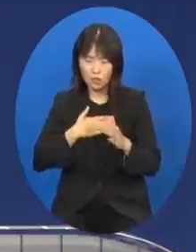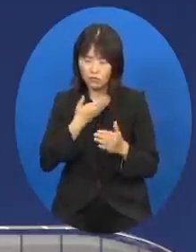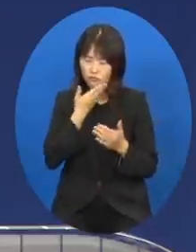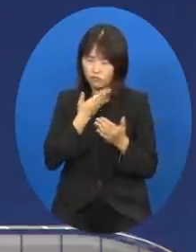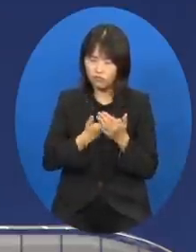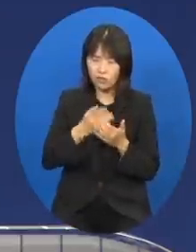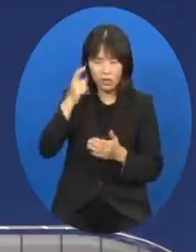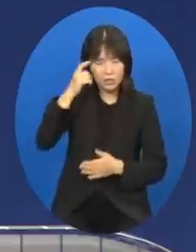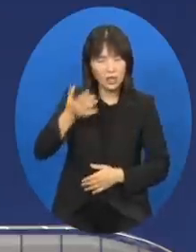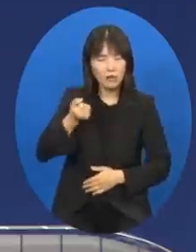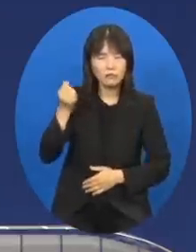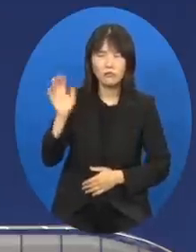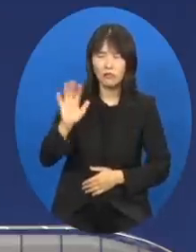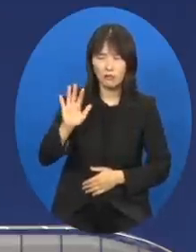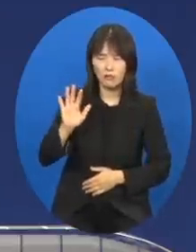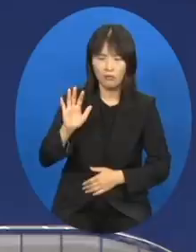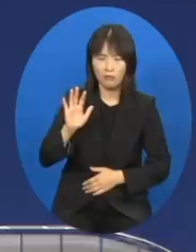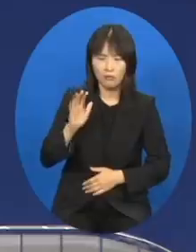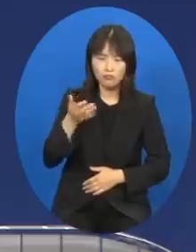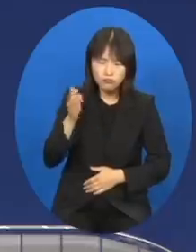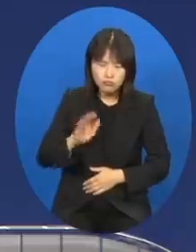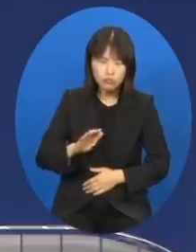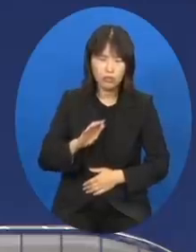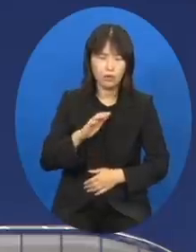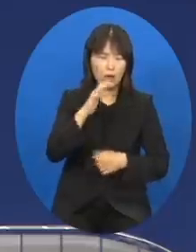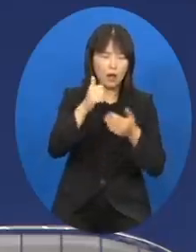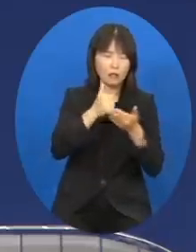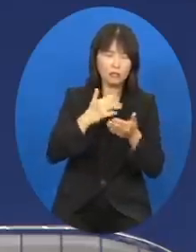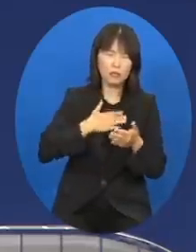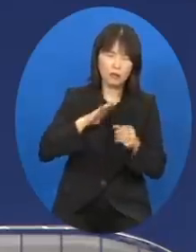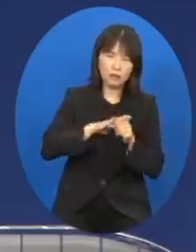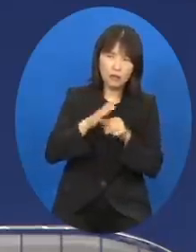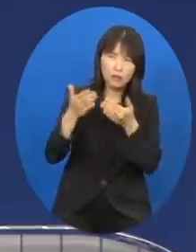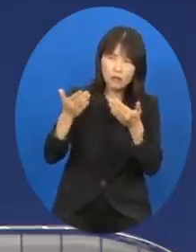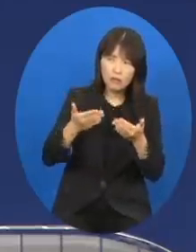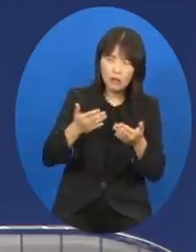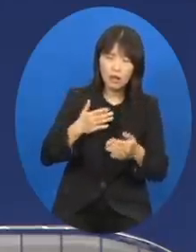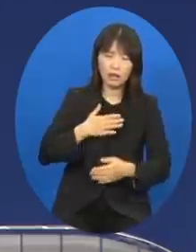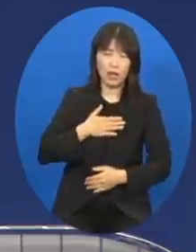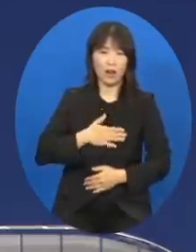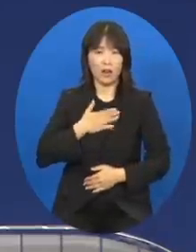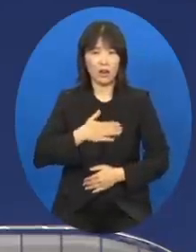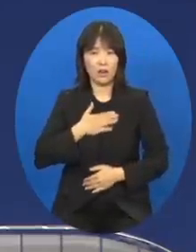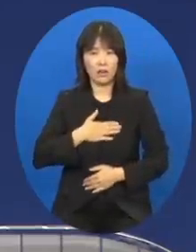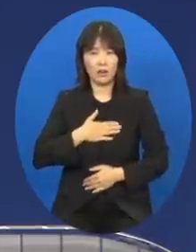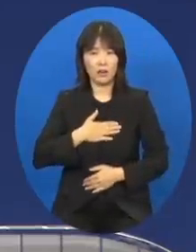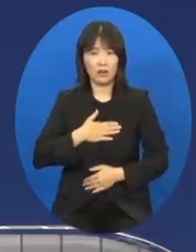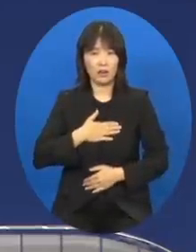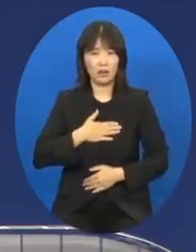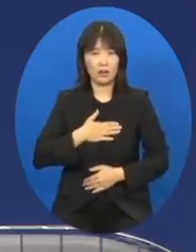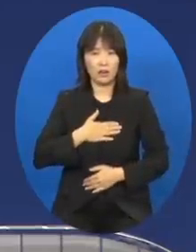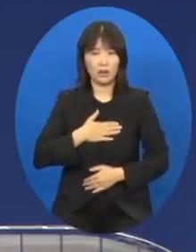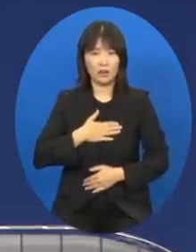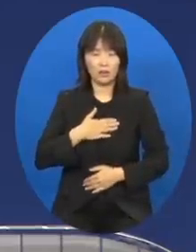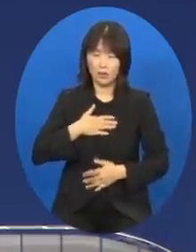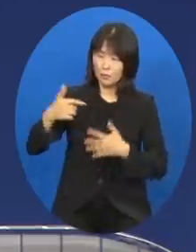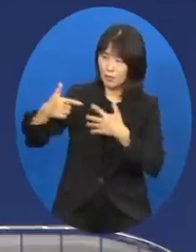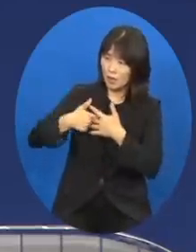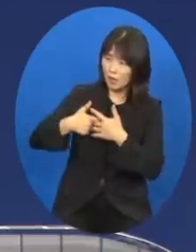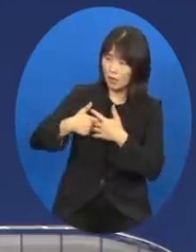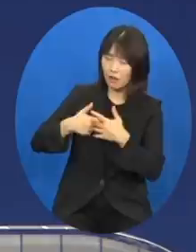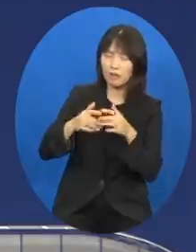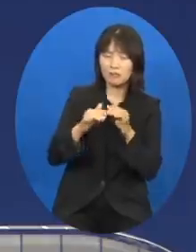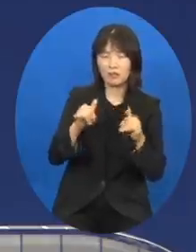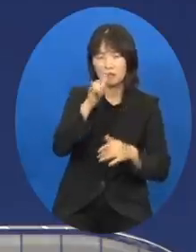여기지 않는데 하나님이 나를 사랑하실까? 알기는 아실까? 그런 분들이 있으실 거예요.